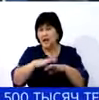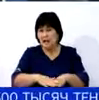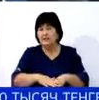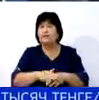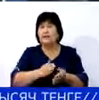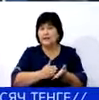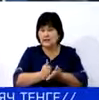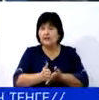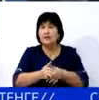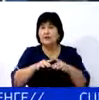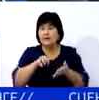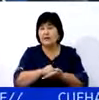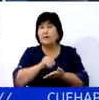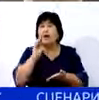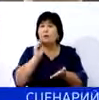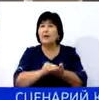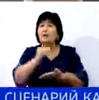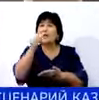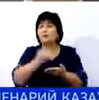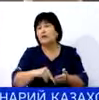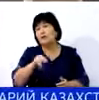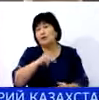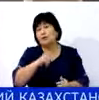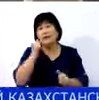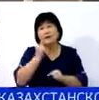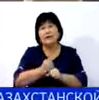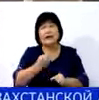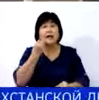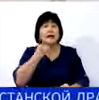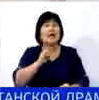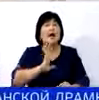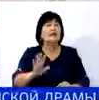системно заниматься поставленными задачами, работать на качество, а не на количество.